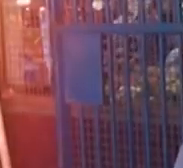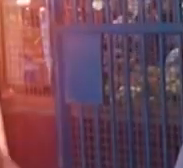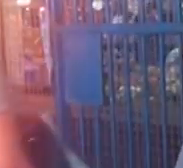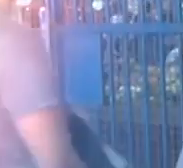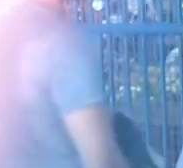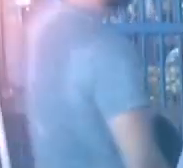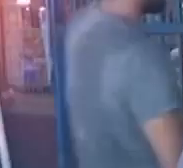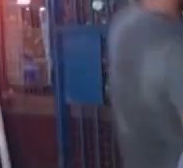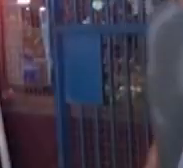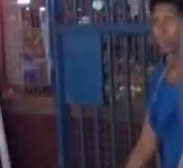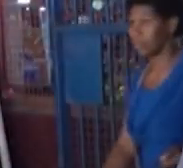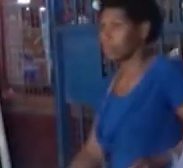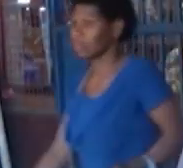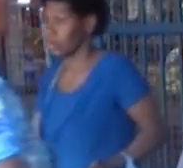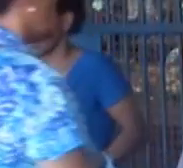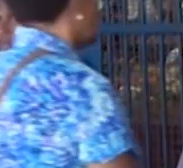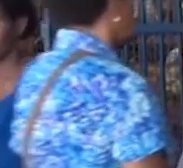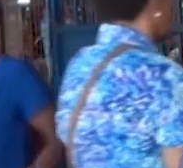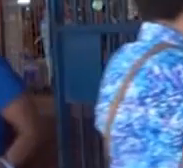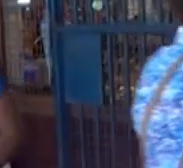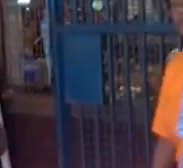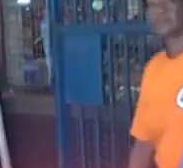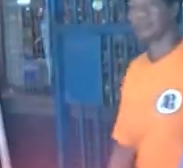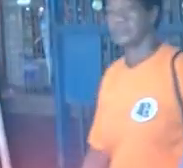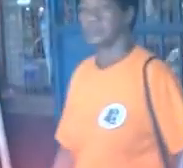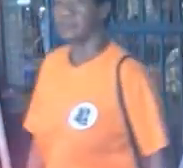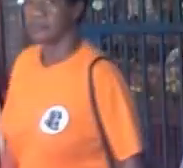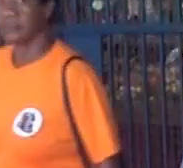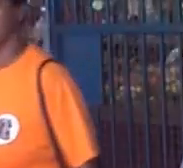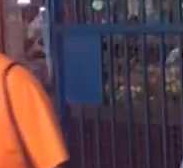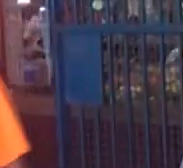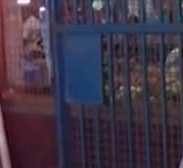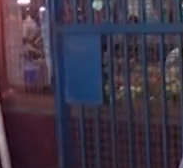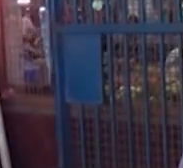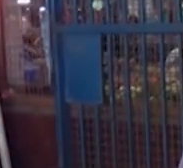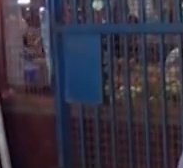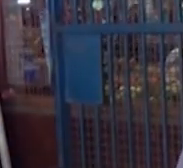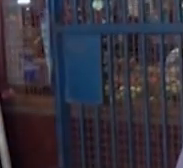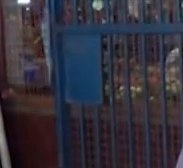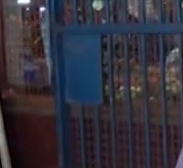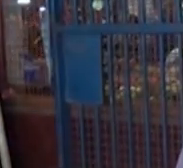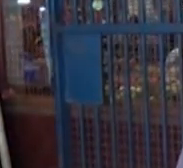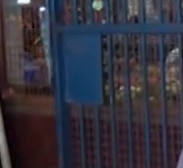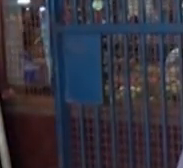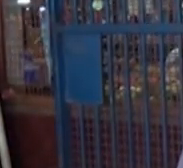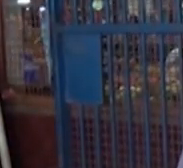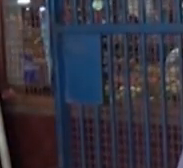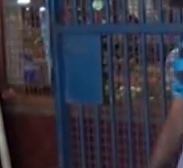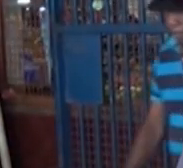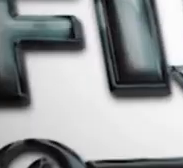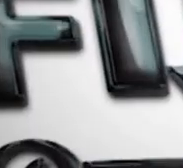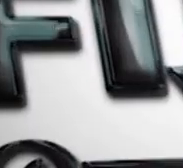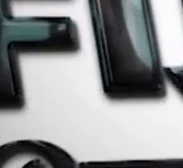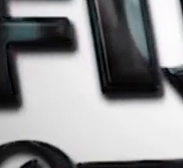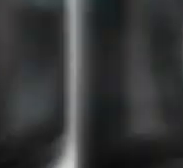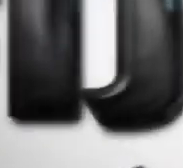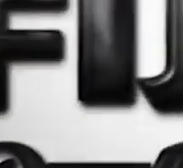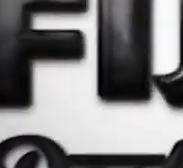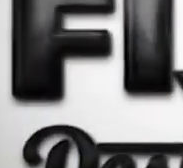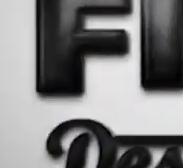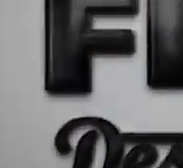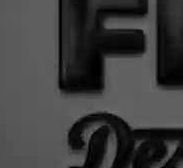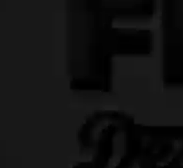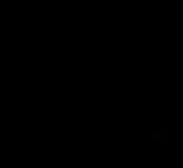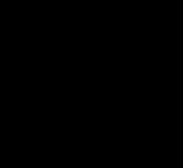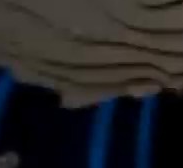हमारे सामने नायक है गोंगवा लेबू लटोका रेडियो फीजी 2 में पुराना गाना लगे हमें बहुत अच्छा लगे रेडियो फीजी